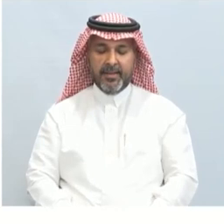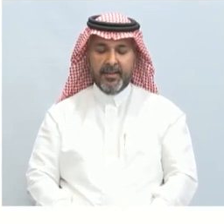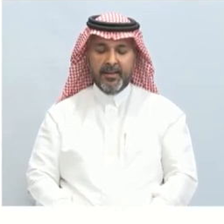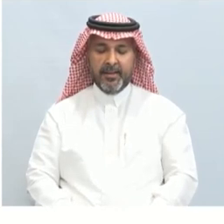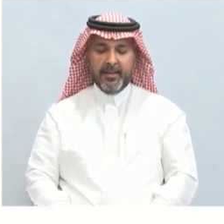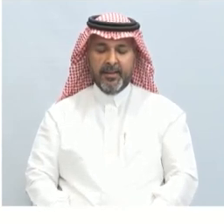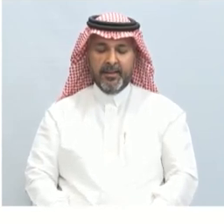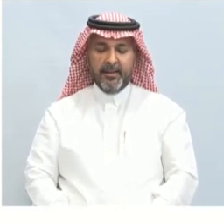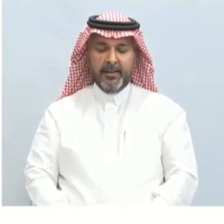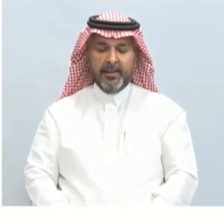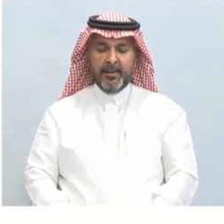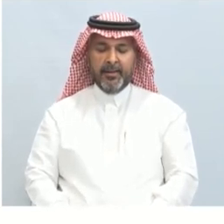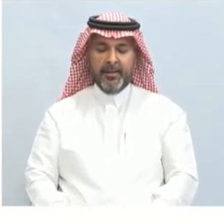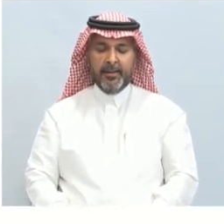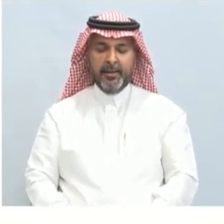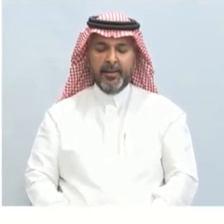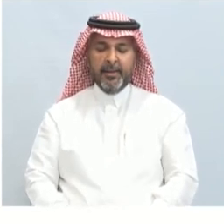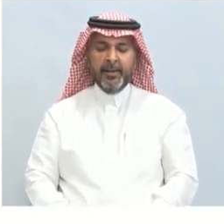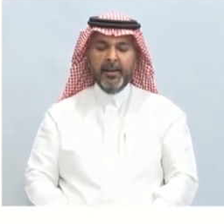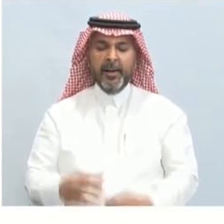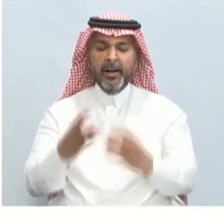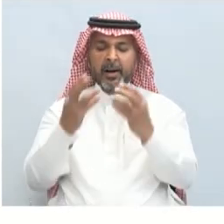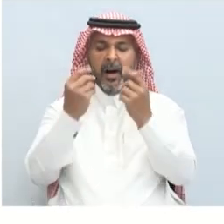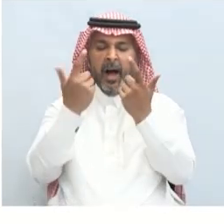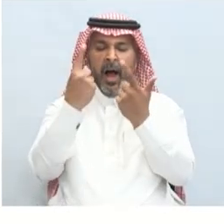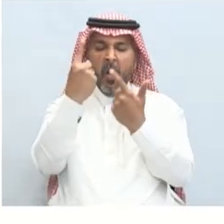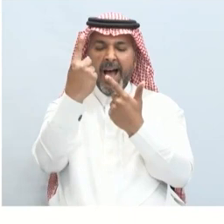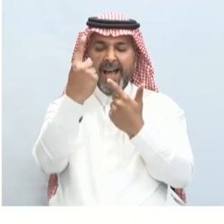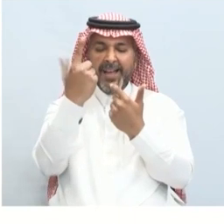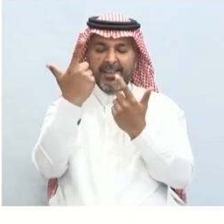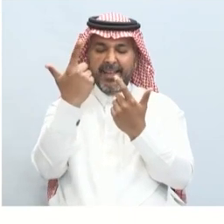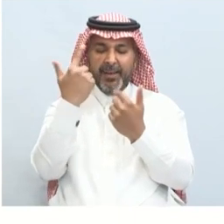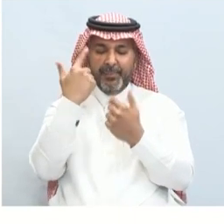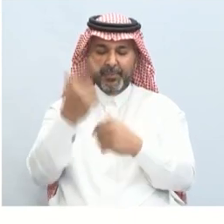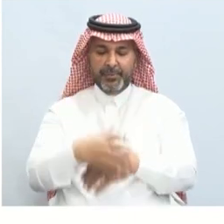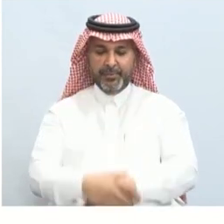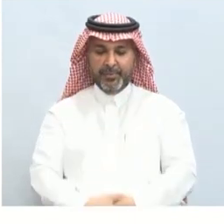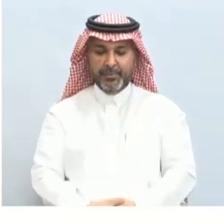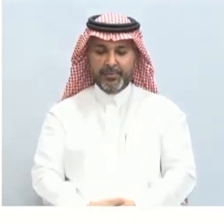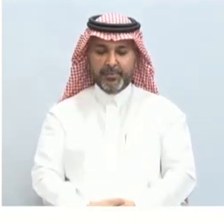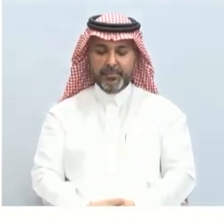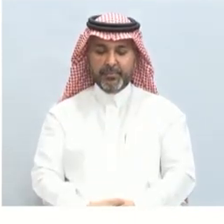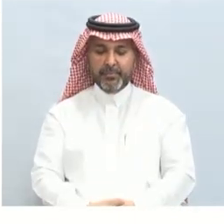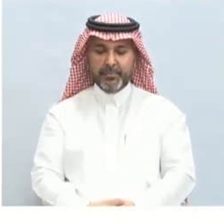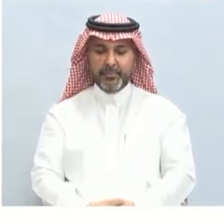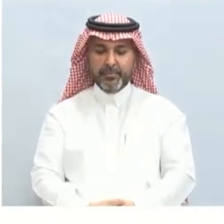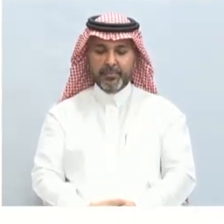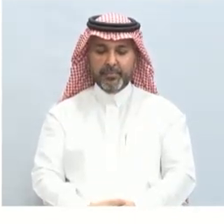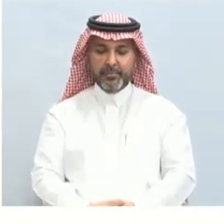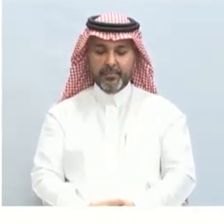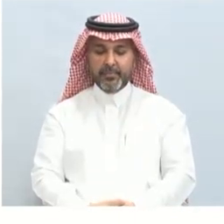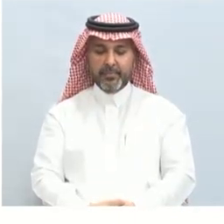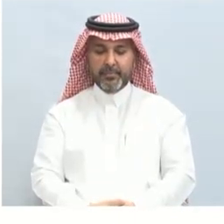يجلس الشخص الذي سيدفع فاتوره الطعام بجوار النافذه افترض انت ان هذه المنضده وهذه النافذه وهنا جلس